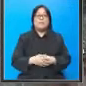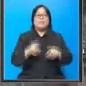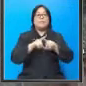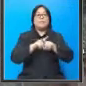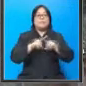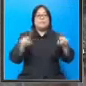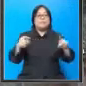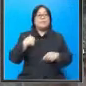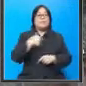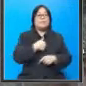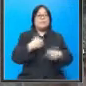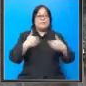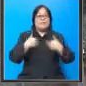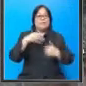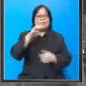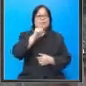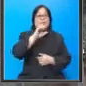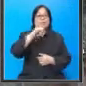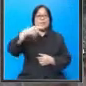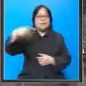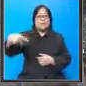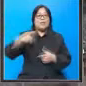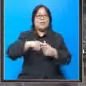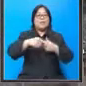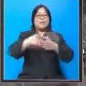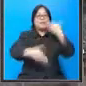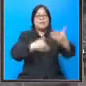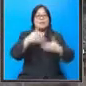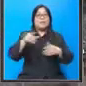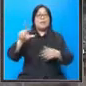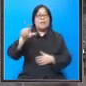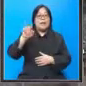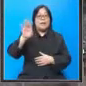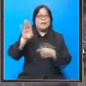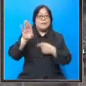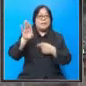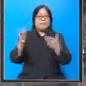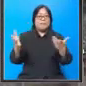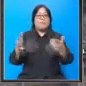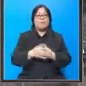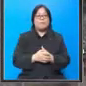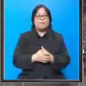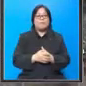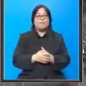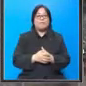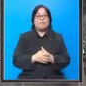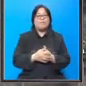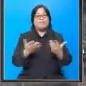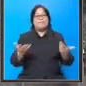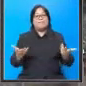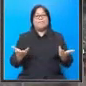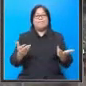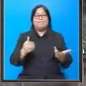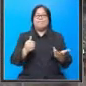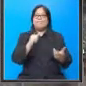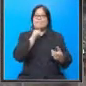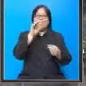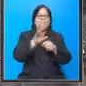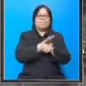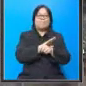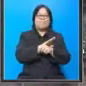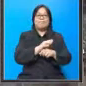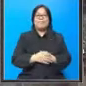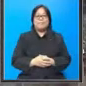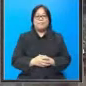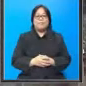tetapi kita mempunyai e-shop krim atau presiden atau makmal yang kurang betul yang tidak cukup